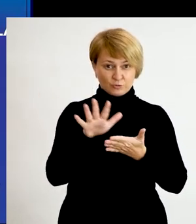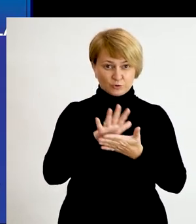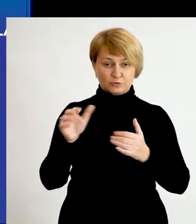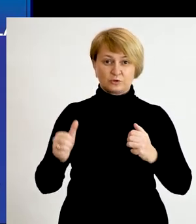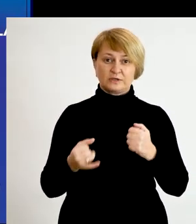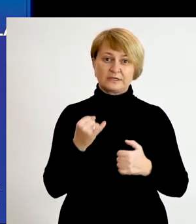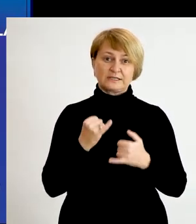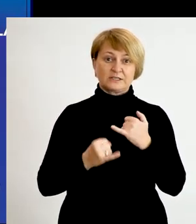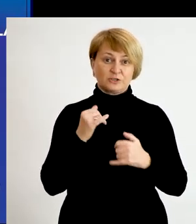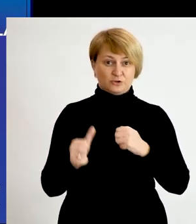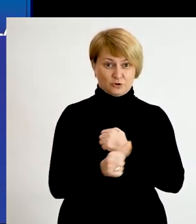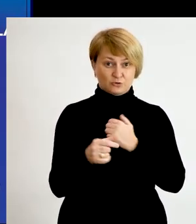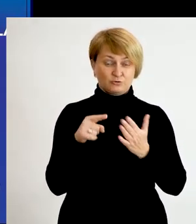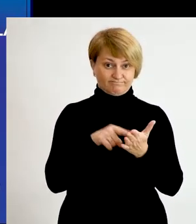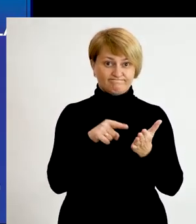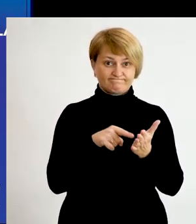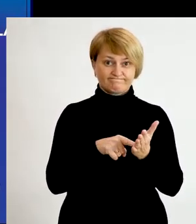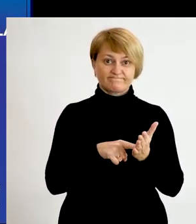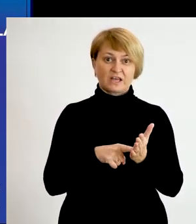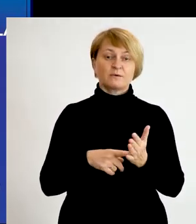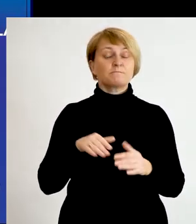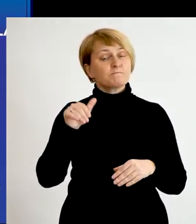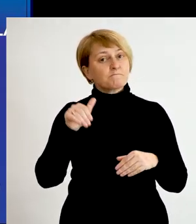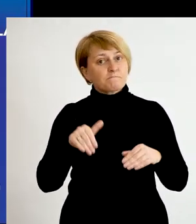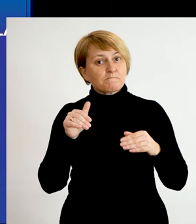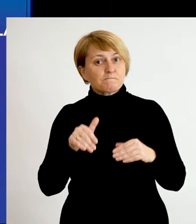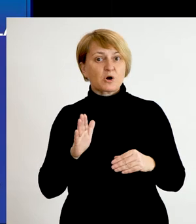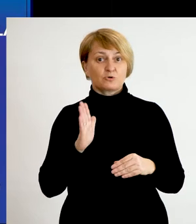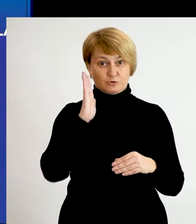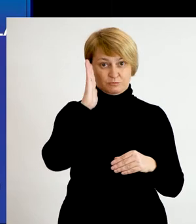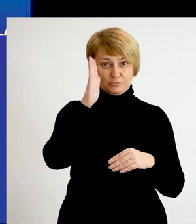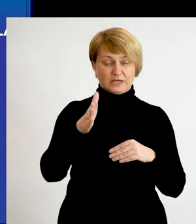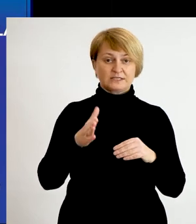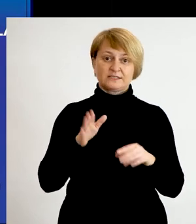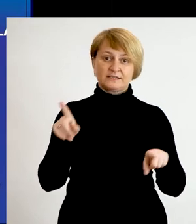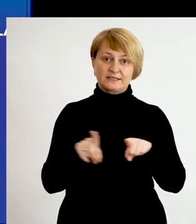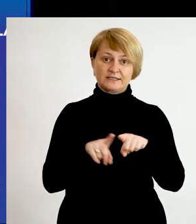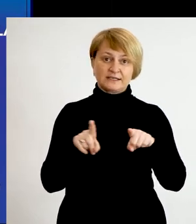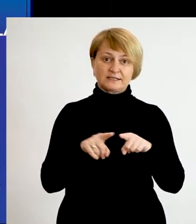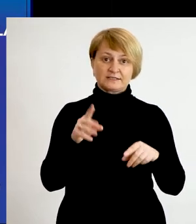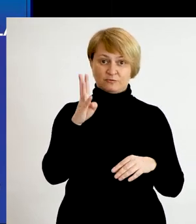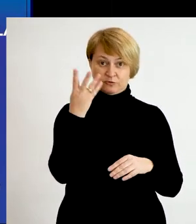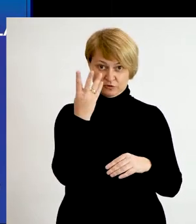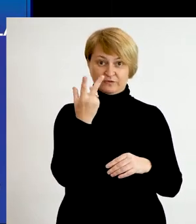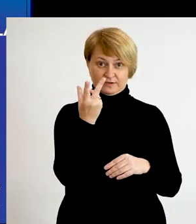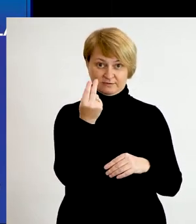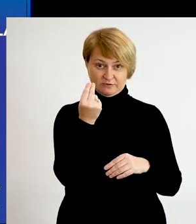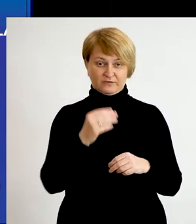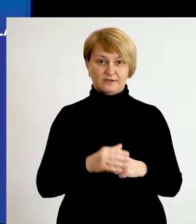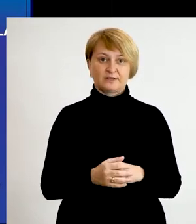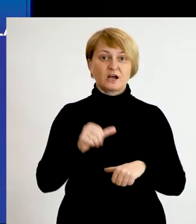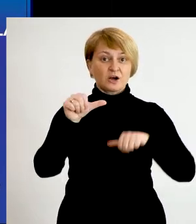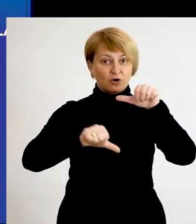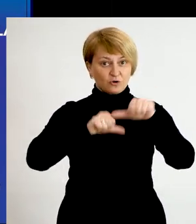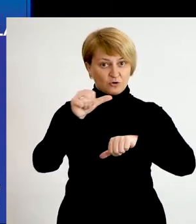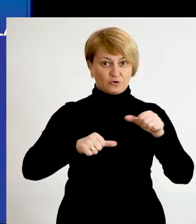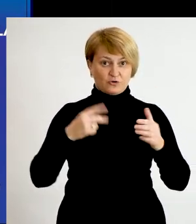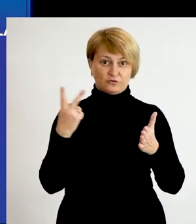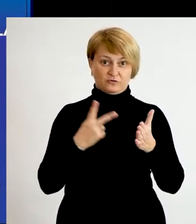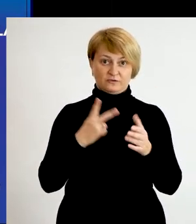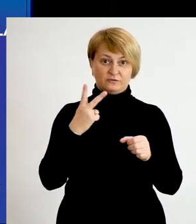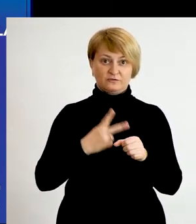jeżeli chodzi o ten wskaźnik, i być może będzie tak w czwartym kwartale. Zatem ten